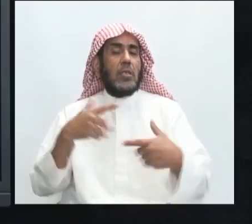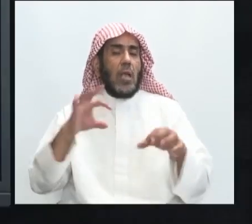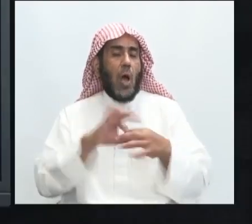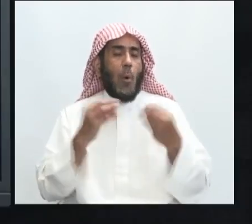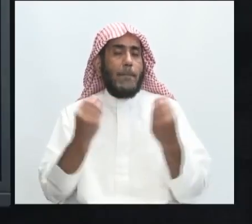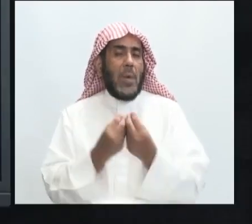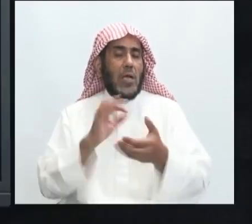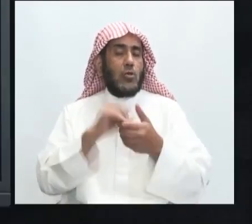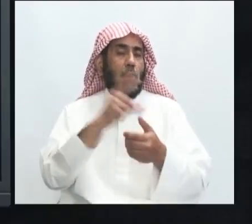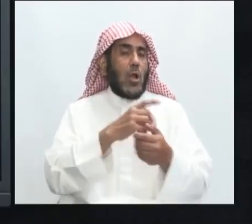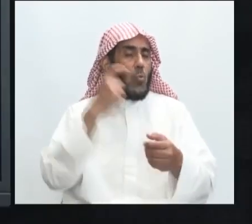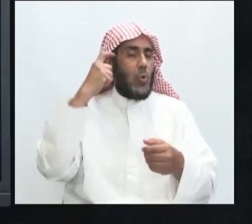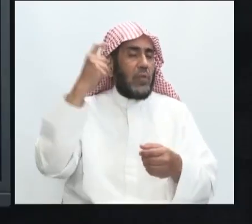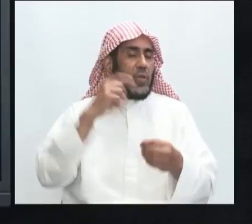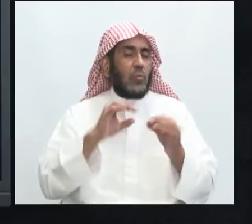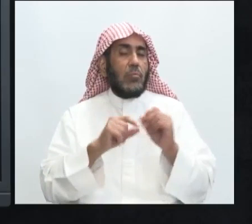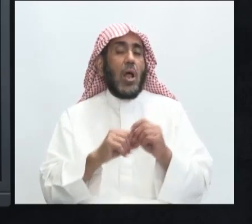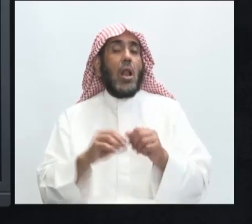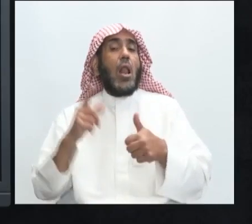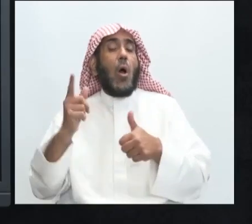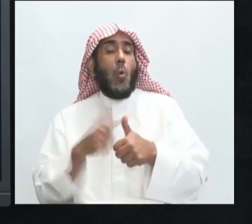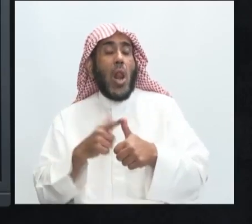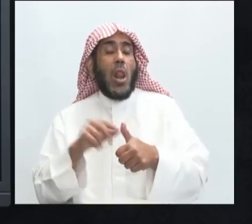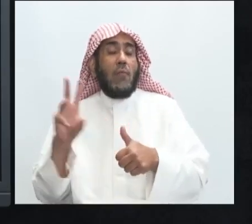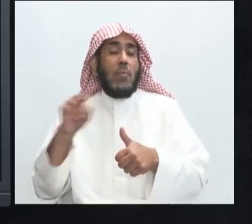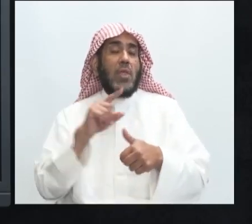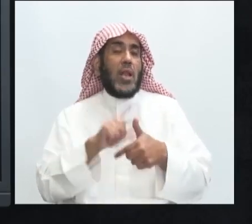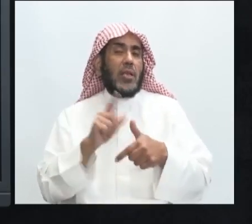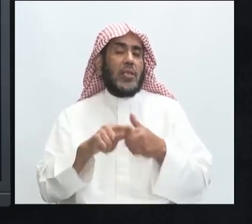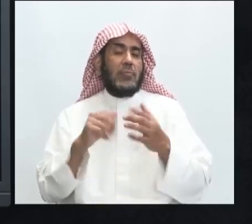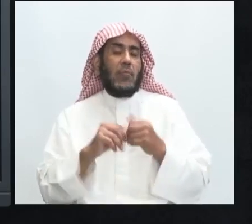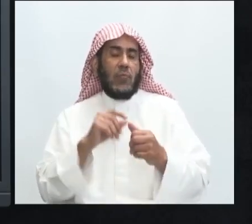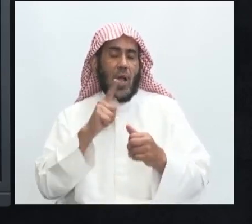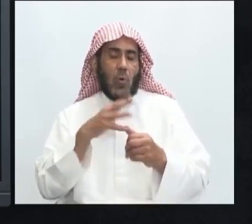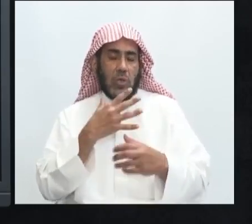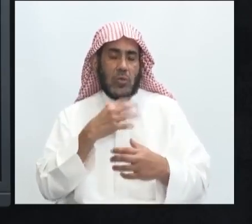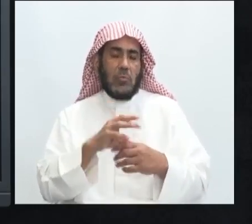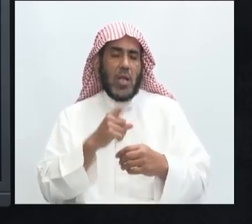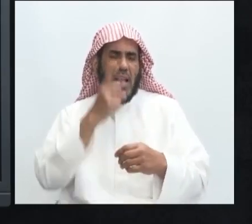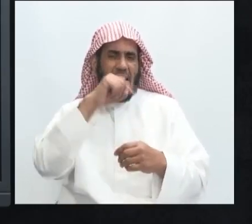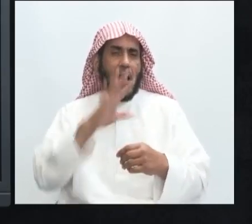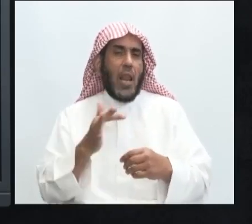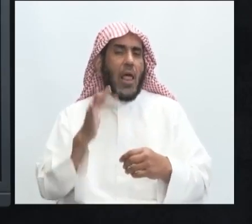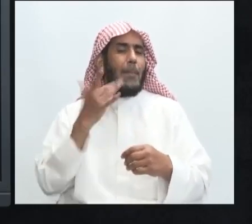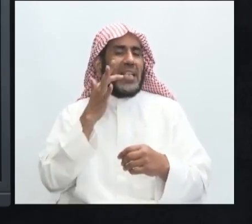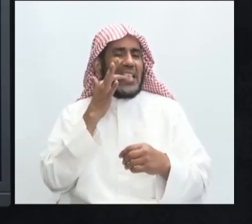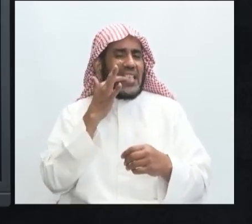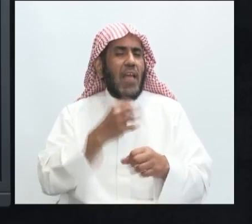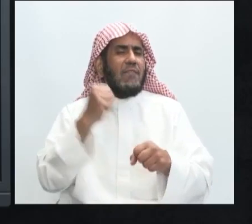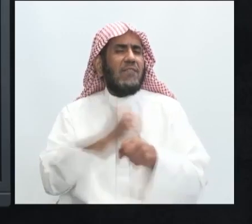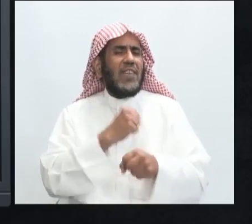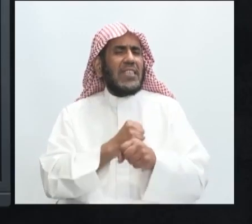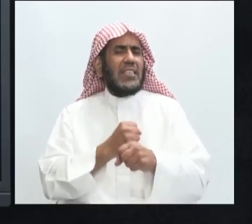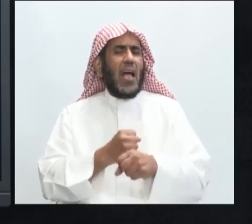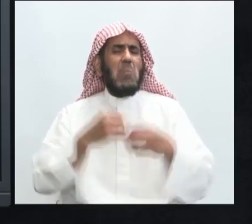مع زملائك والتفكير واذكر ذلك اذا الاول في المثالين الاتيين في قوله صلى الله عليه وسلم اذا لم تستحي فاصنع ما